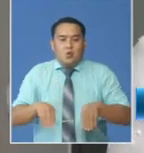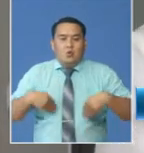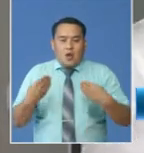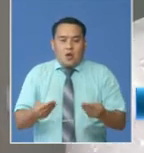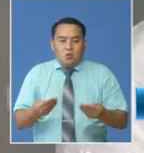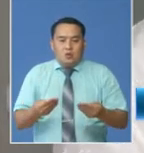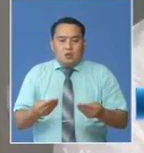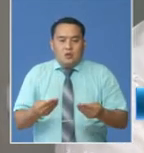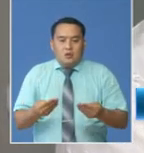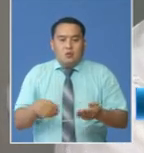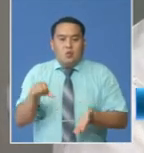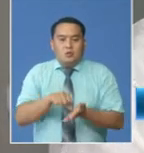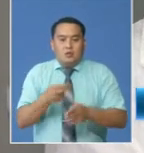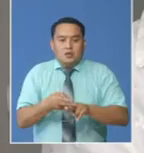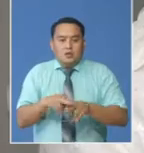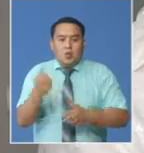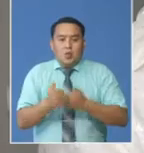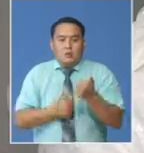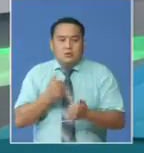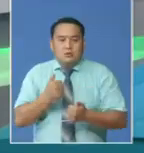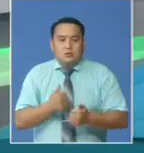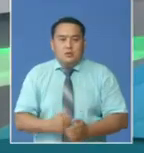участникам на участие в этом конкурсе.